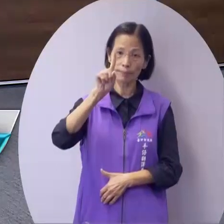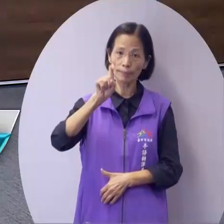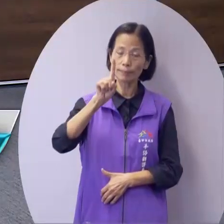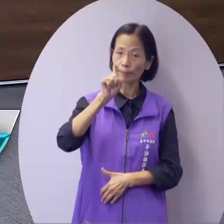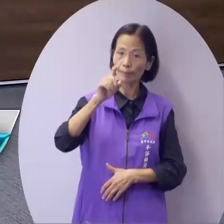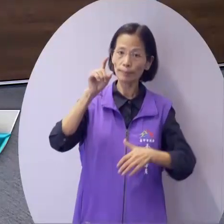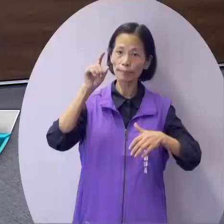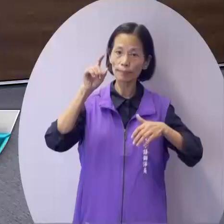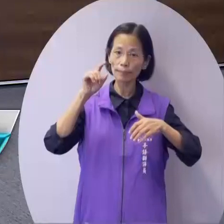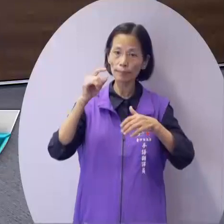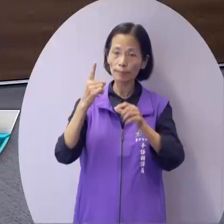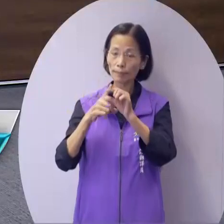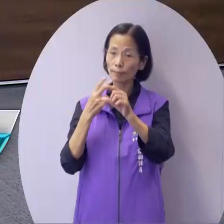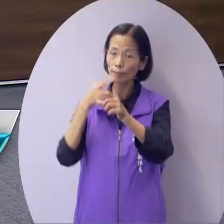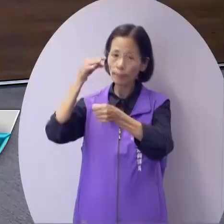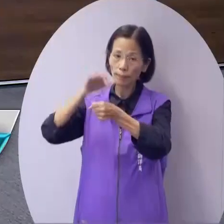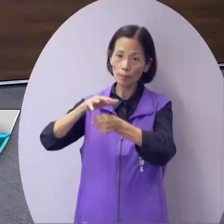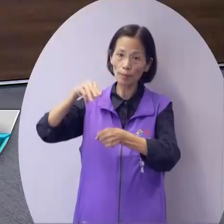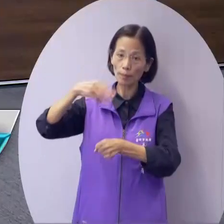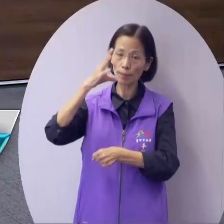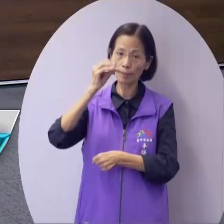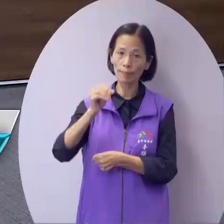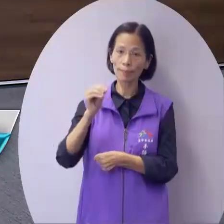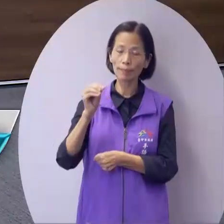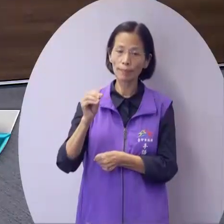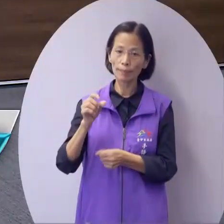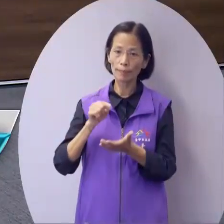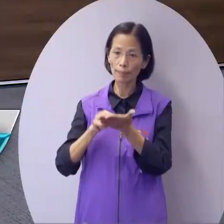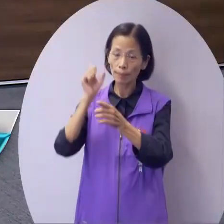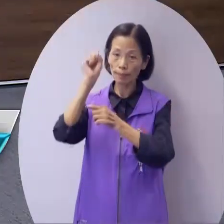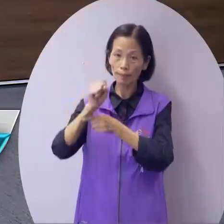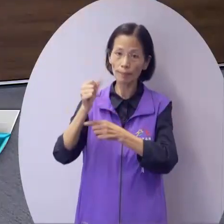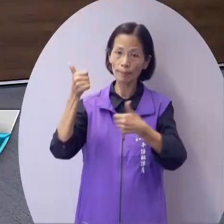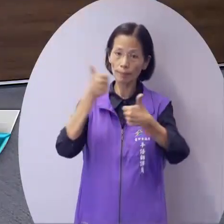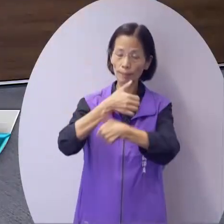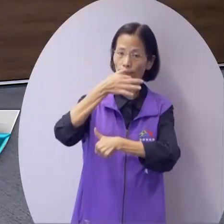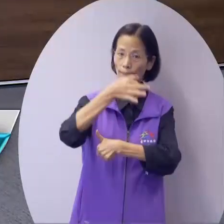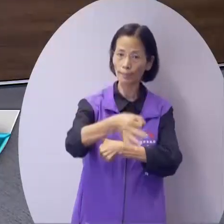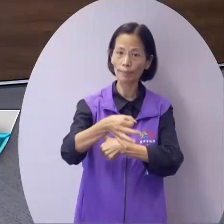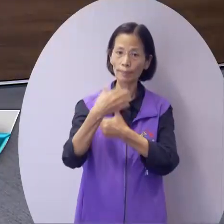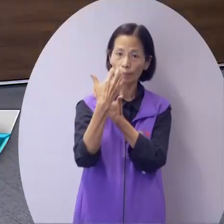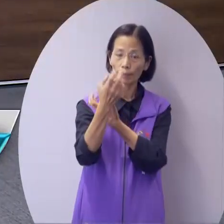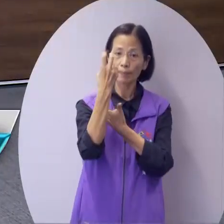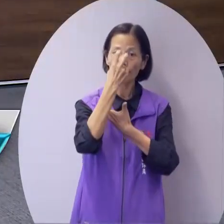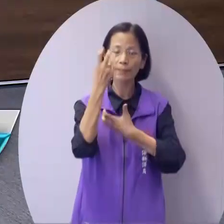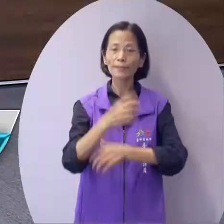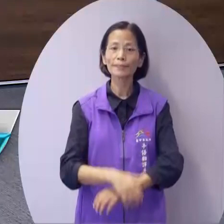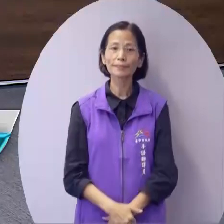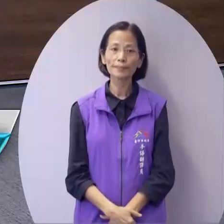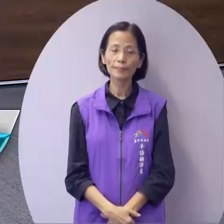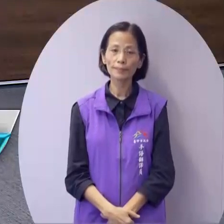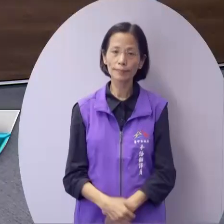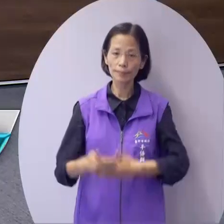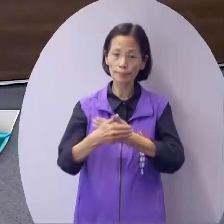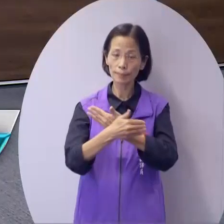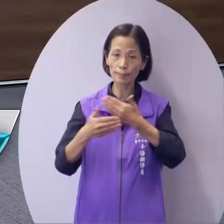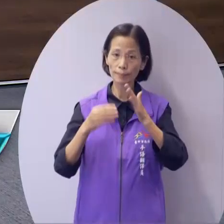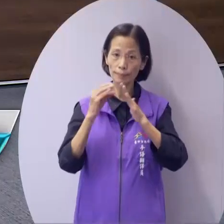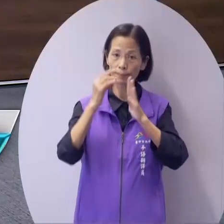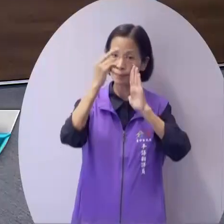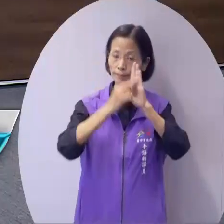3529411元。前述中央补助款300万元，你请同意办理先行垫付，敬请审议，请交通局说